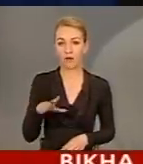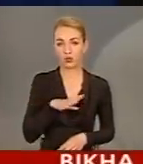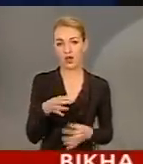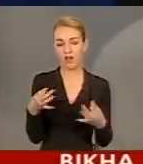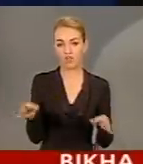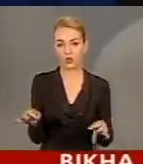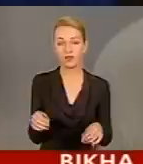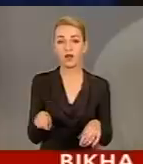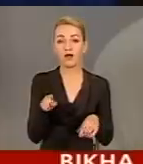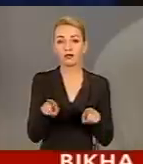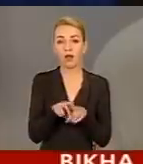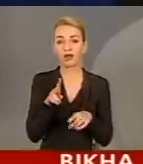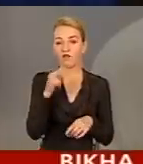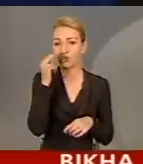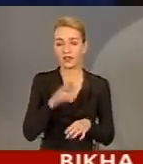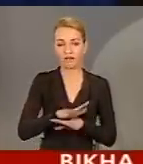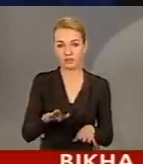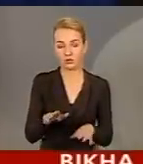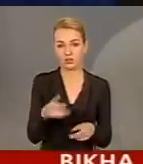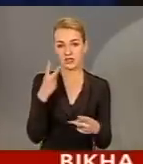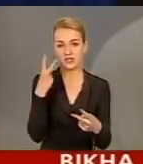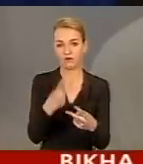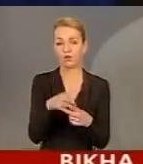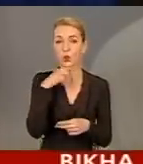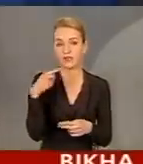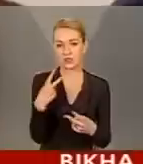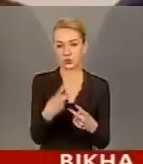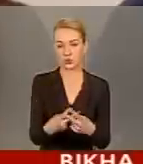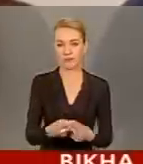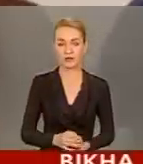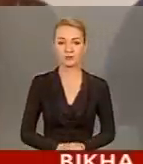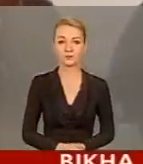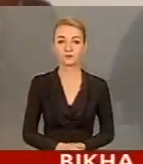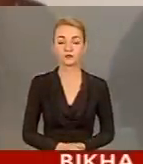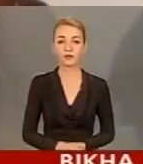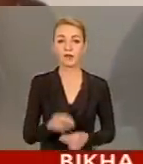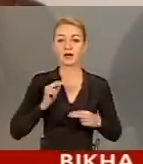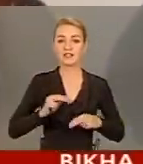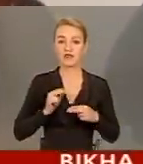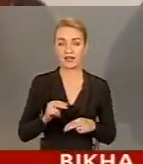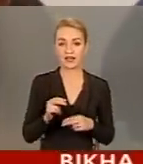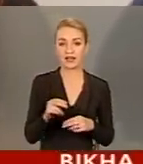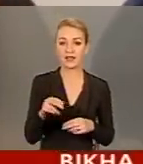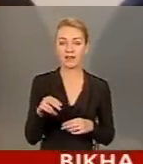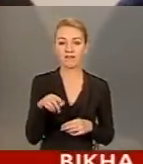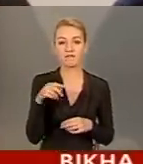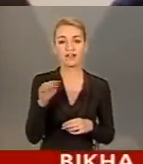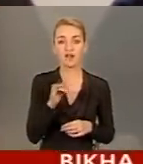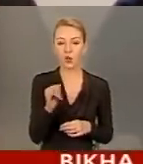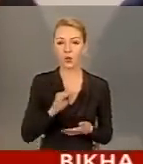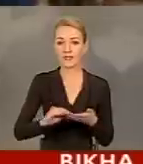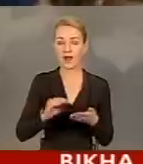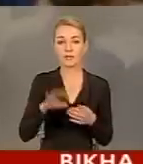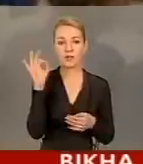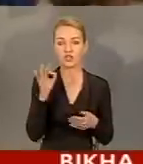волі, так як вона безневинно там сидить у російській тюрмі. Працівники Федеральної канцелярії Німеччини